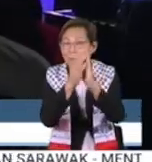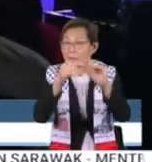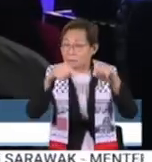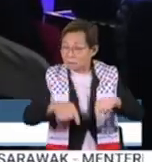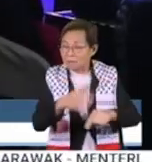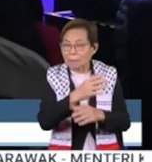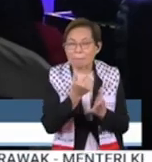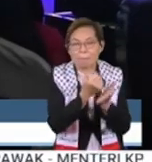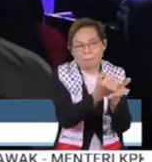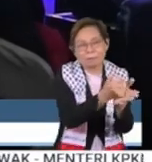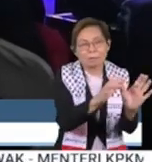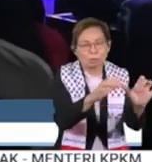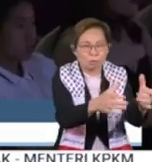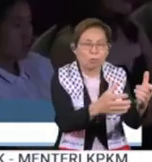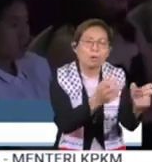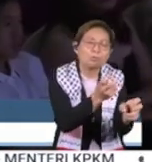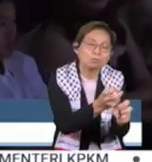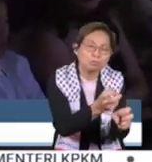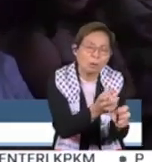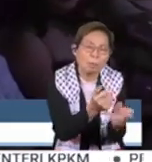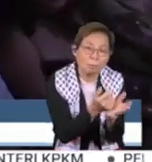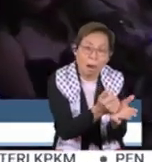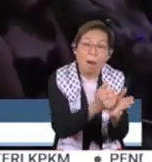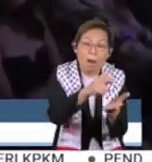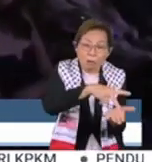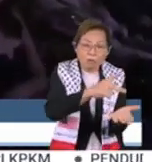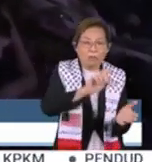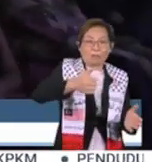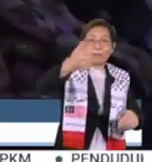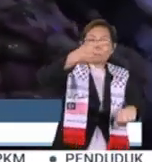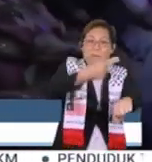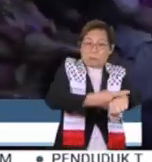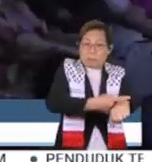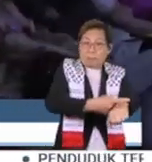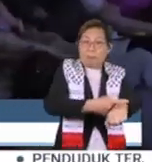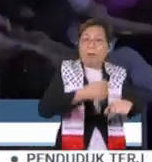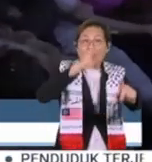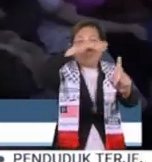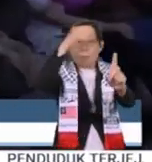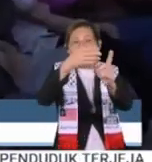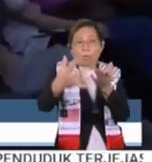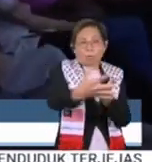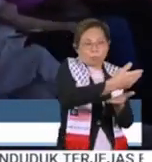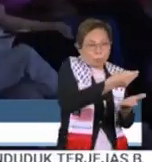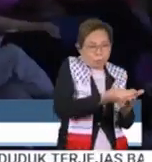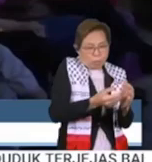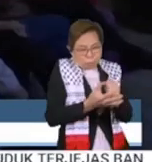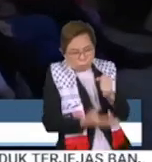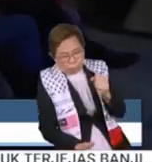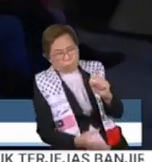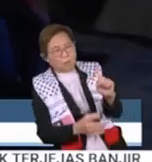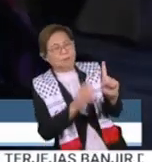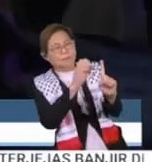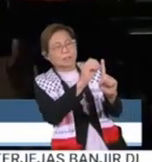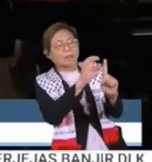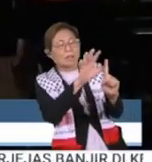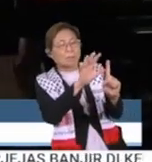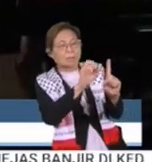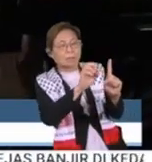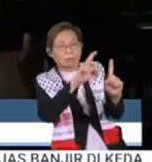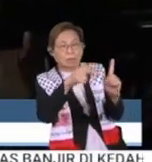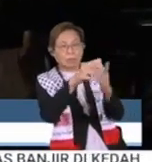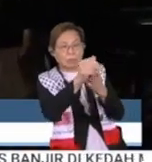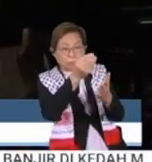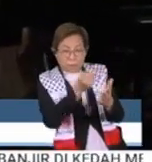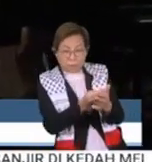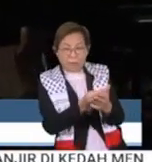dengan membantu golongan yang memerlukan. Konsert yang julung kali diadakan ini menyasarkan kutipan dana berjumlah